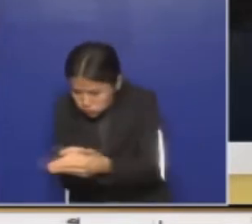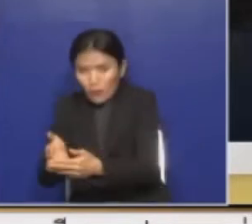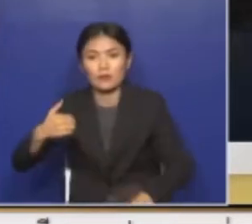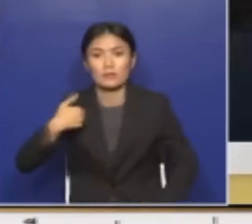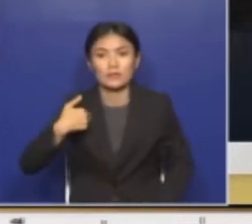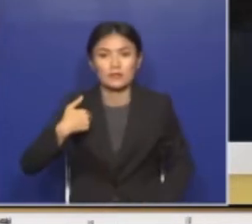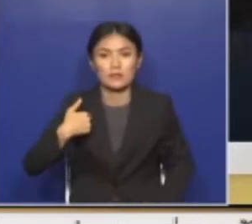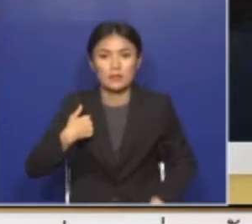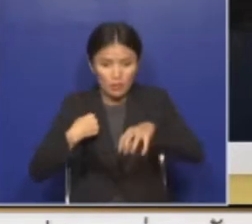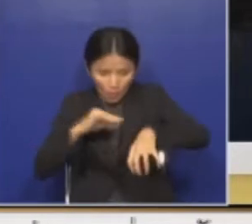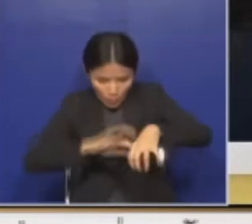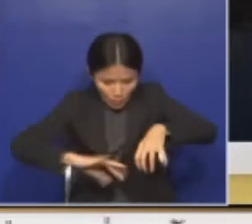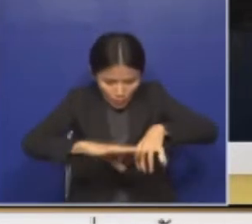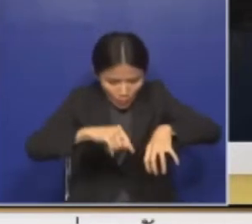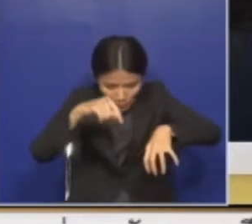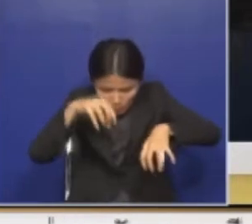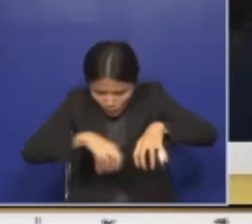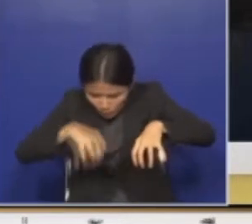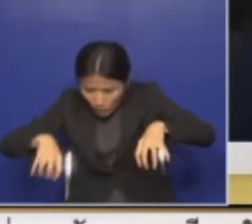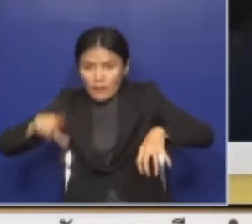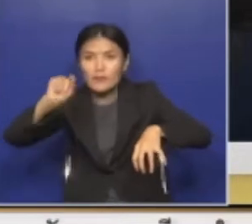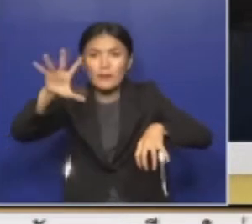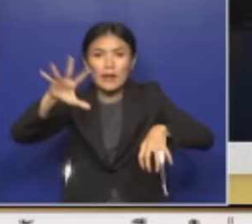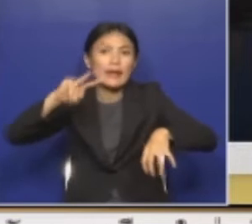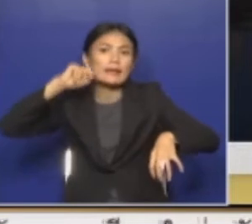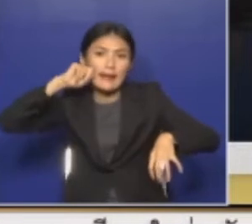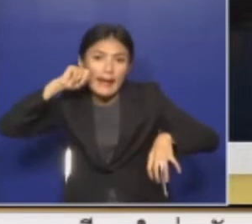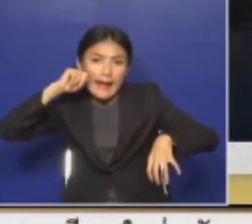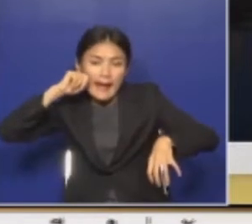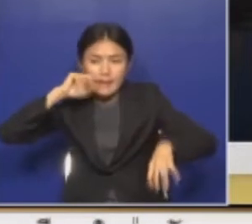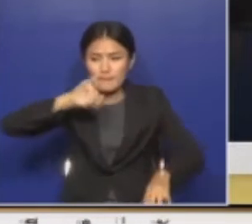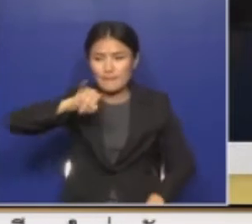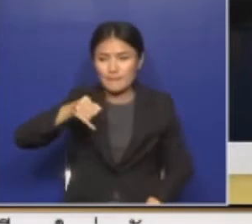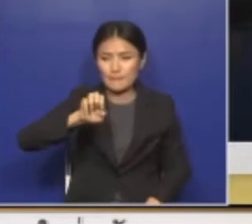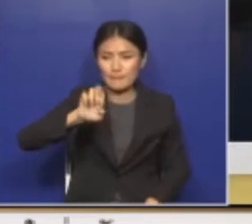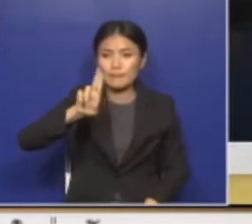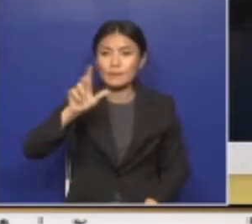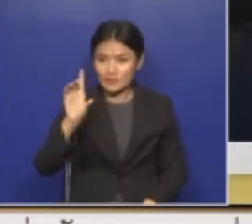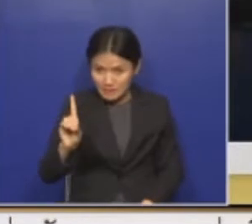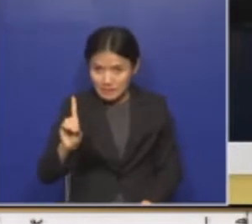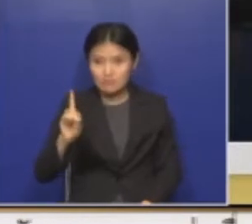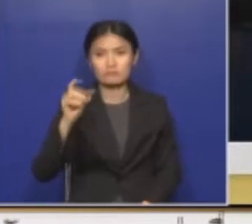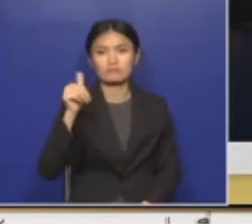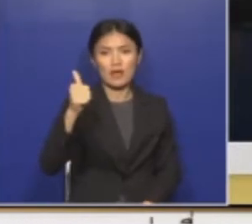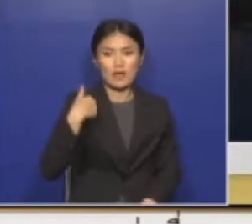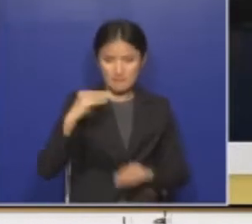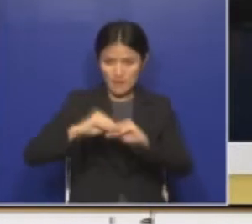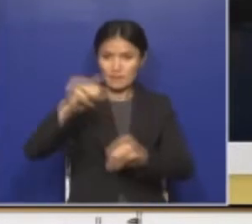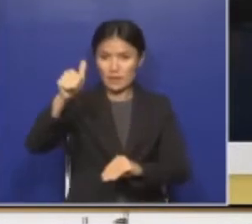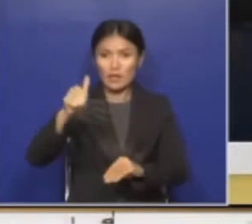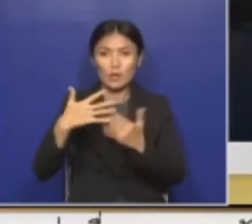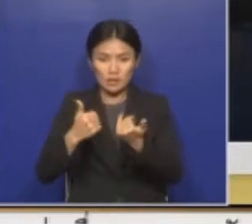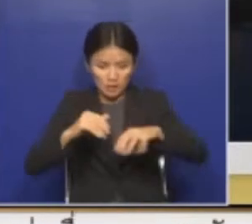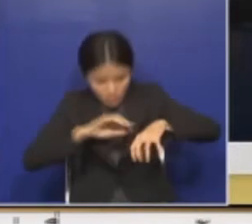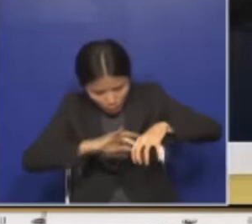เกาะนี้นะครับมีแหล่งน้ำจืดเพิ่มมากมายมหาศาลแต่เราต้องยอมรับแบบเกาะ